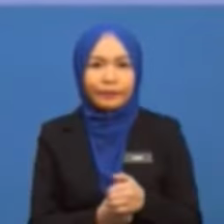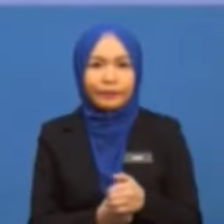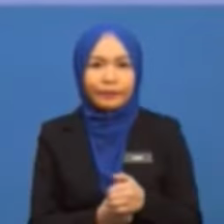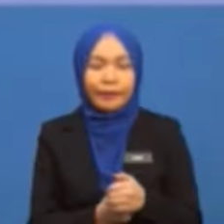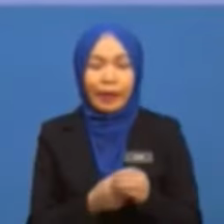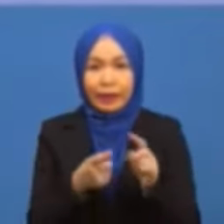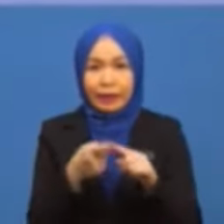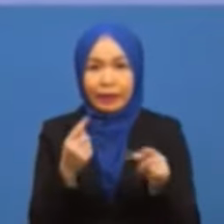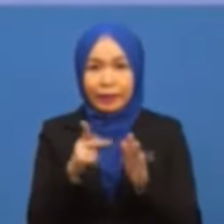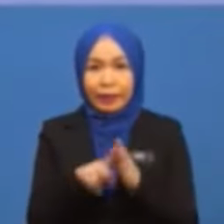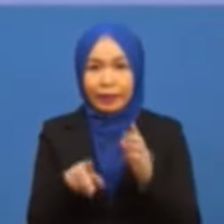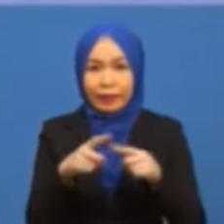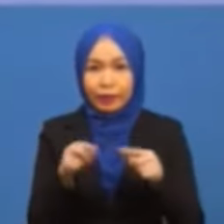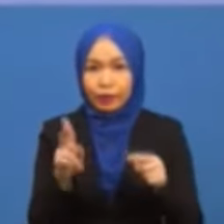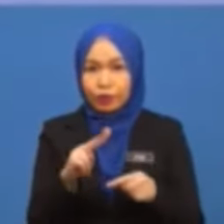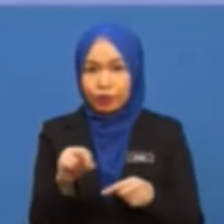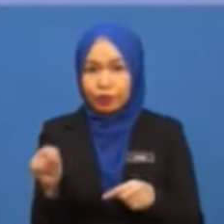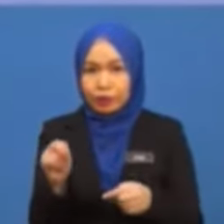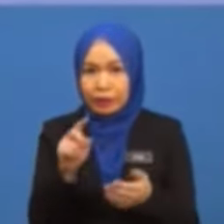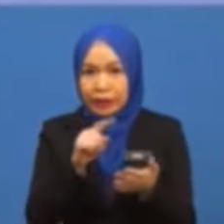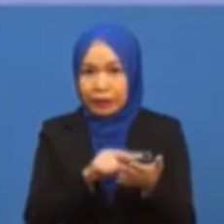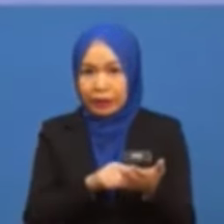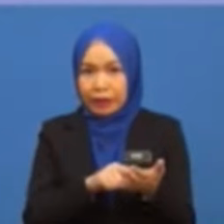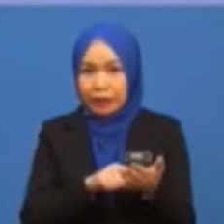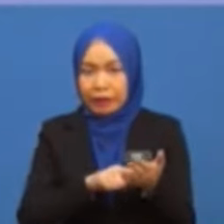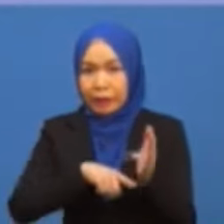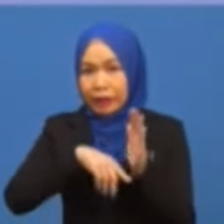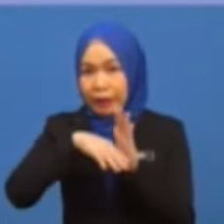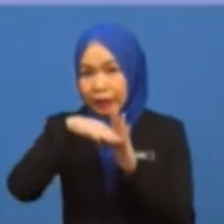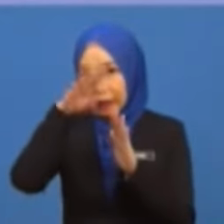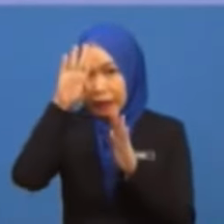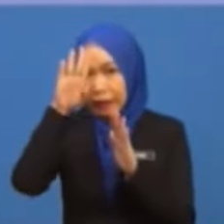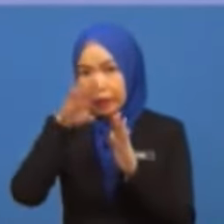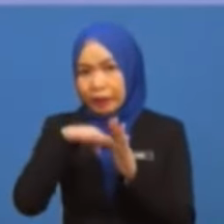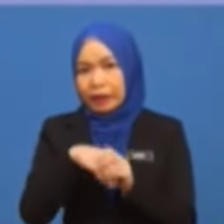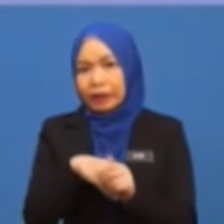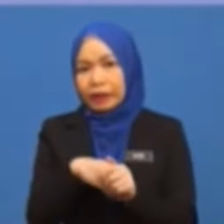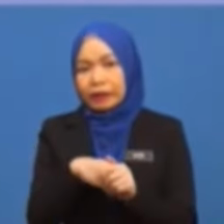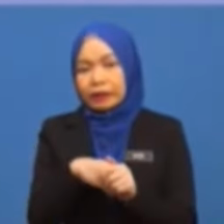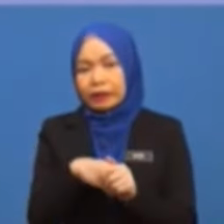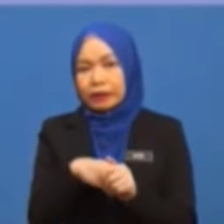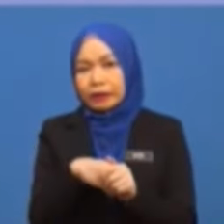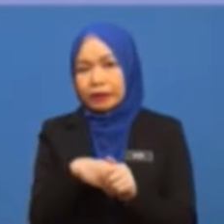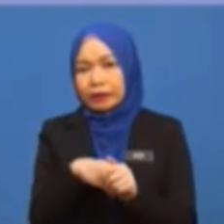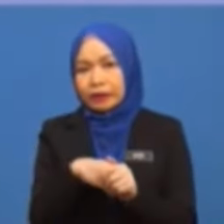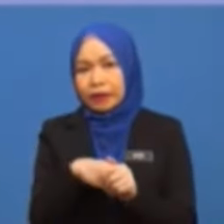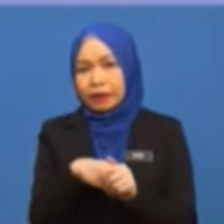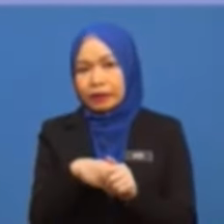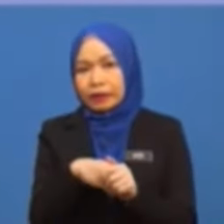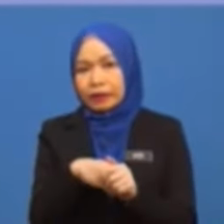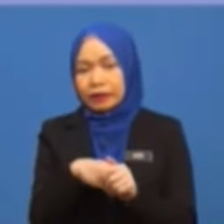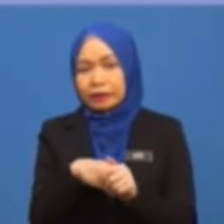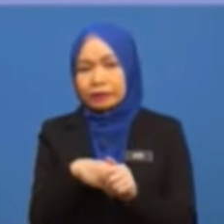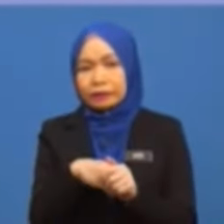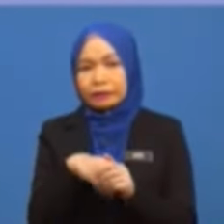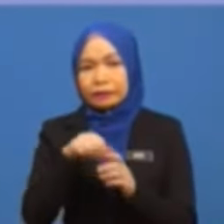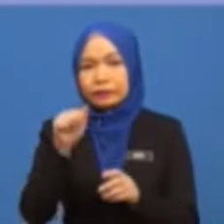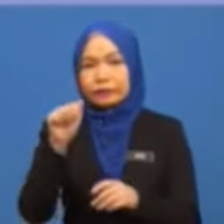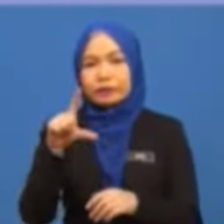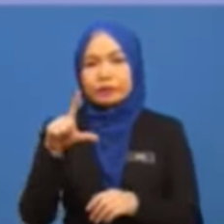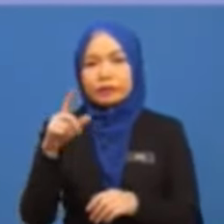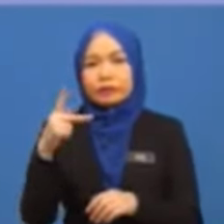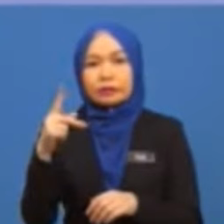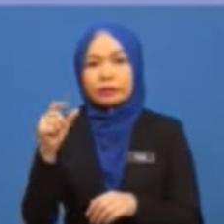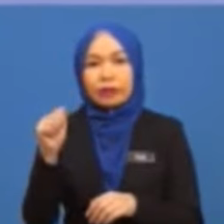Daripada keputusan yang diperolehi, semakin tinggi kepekatan alkali daripada 0.01 mol